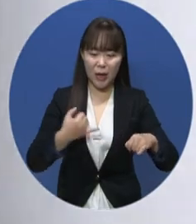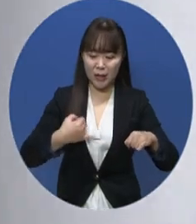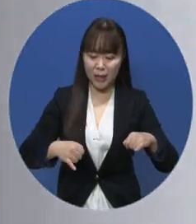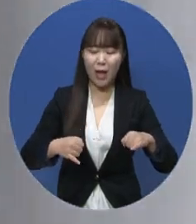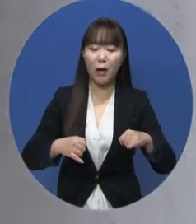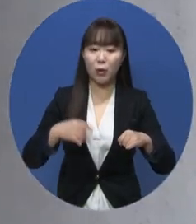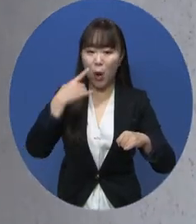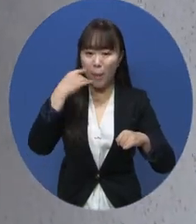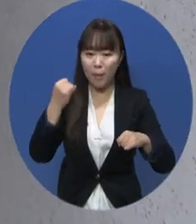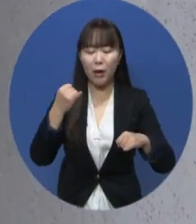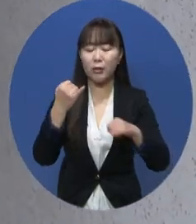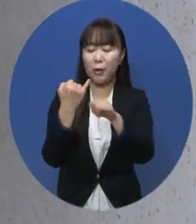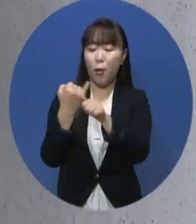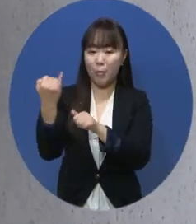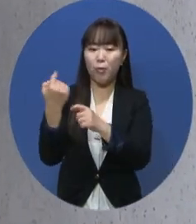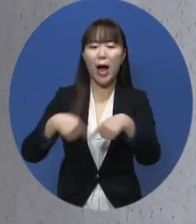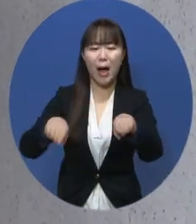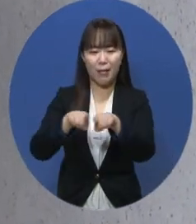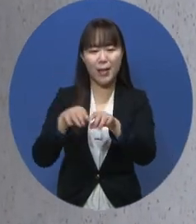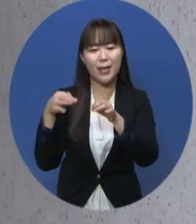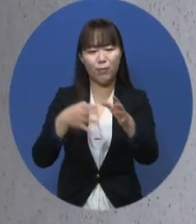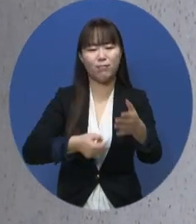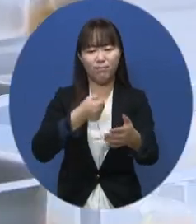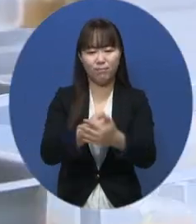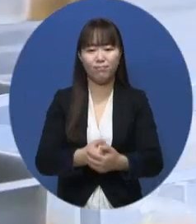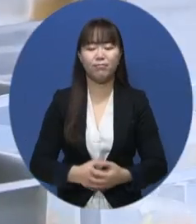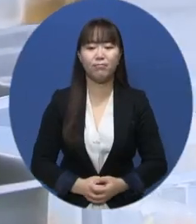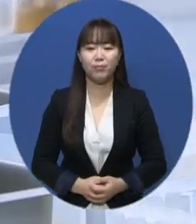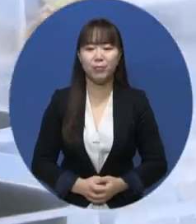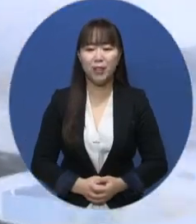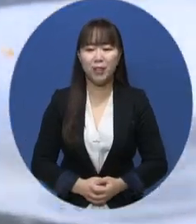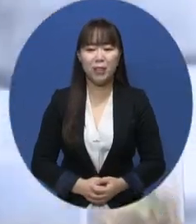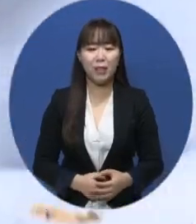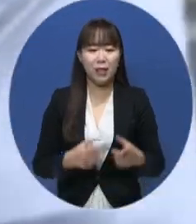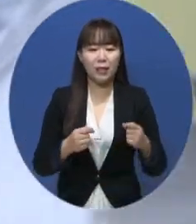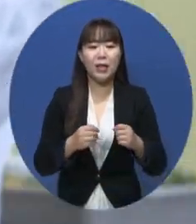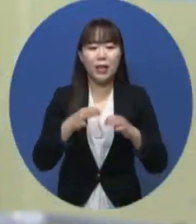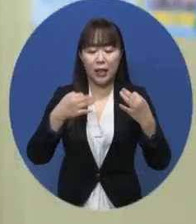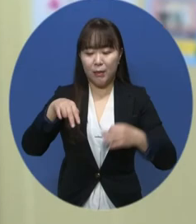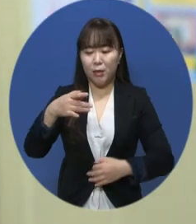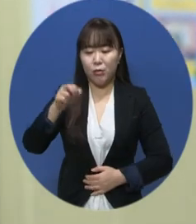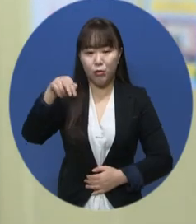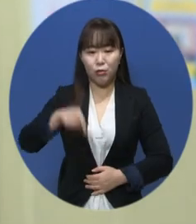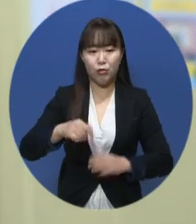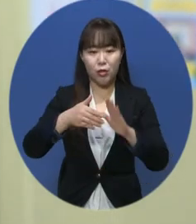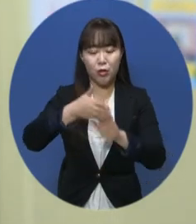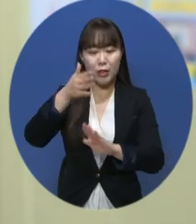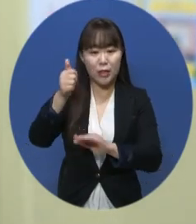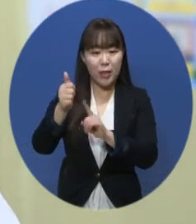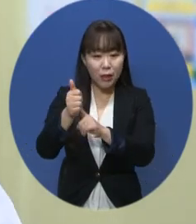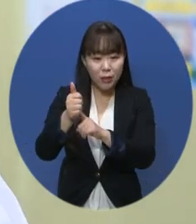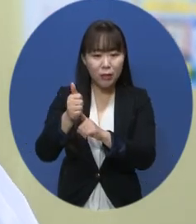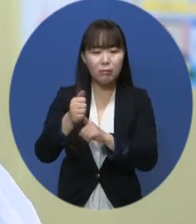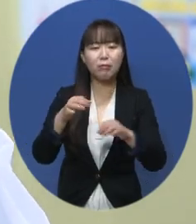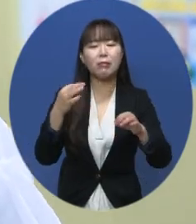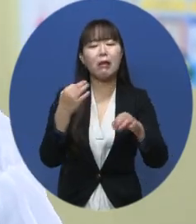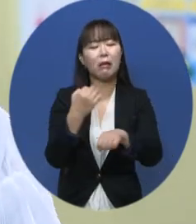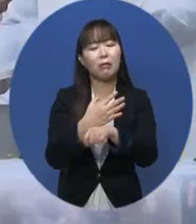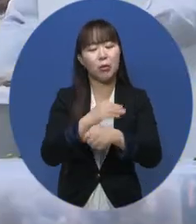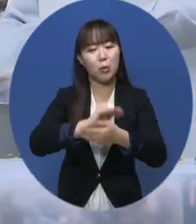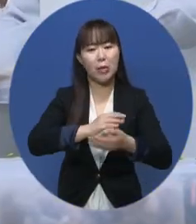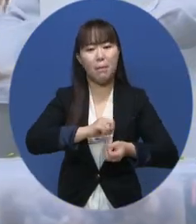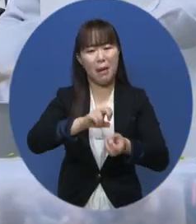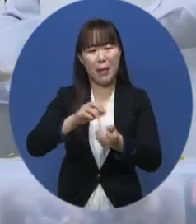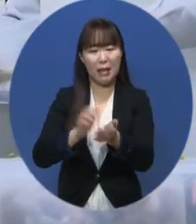함께 기부를 결심하게 됐다고 말했습니다. 이어 김승수 전주시장은 단순한 도시락 배달이 아니라